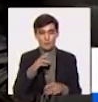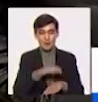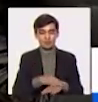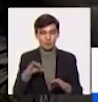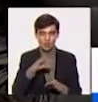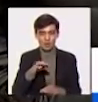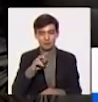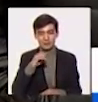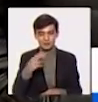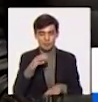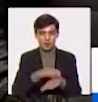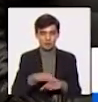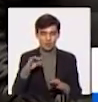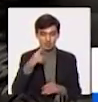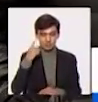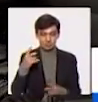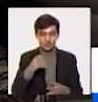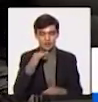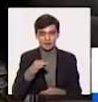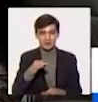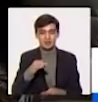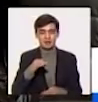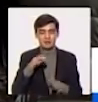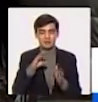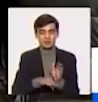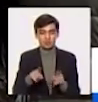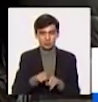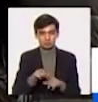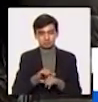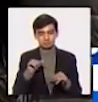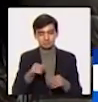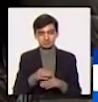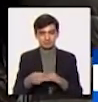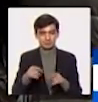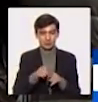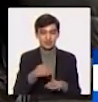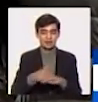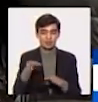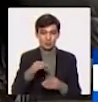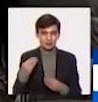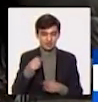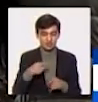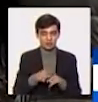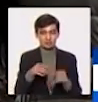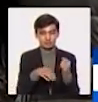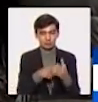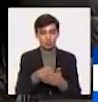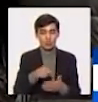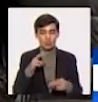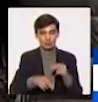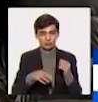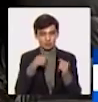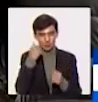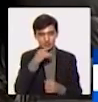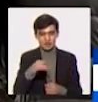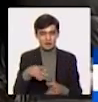арқылы, ұлттық банкке үндеу арқылы, үстеме пайызсыз, төлем мерзімін ұзарта отырып, несиелендіру жүргізілсе жыл соңына дейін. Бұл мәңгіге жалғаспайды,